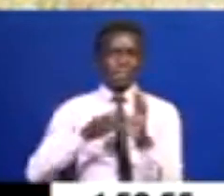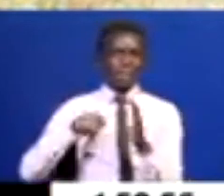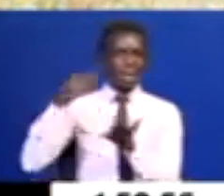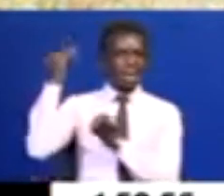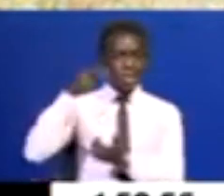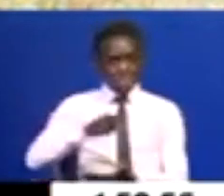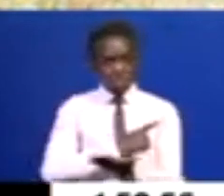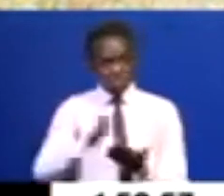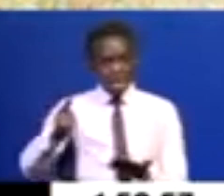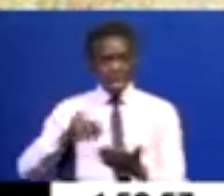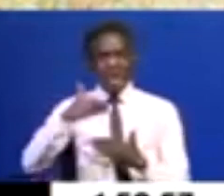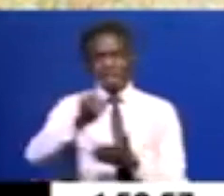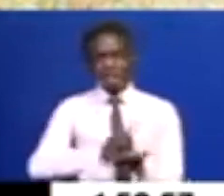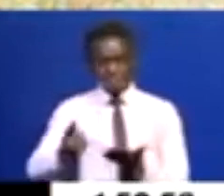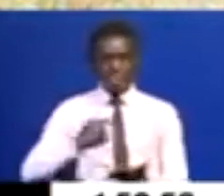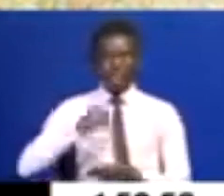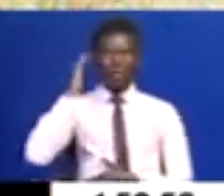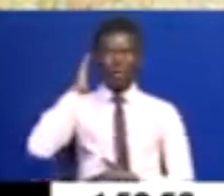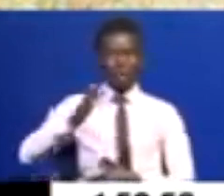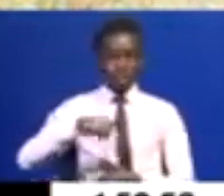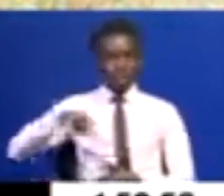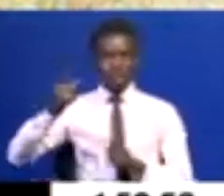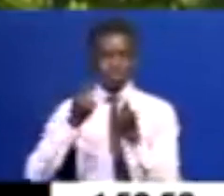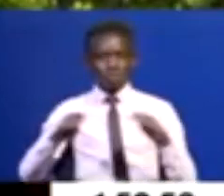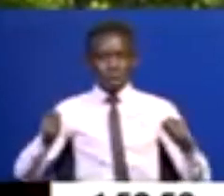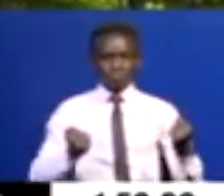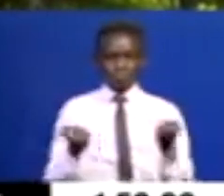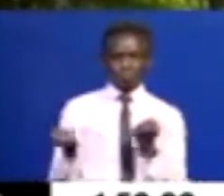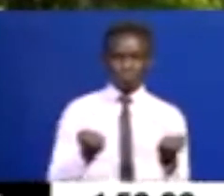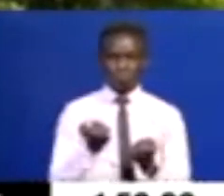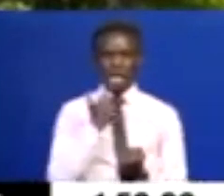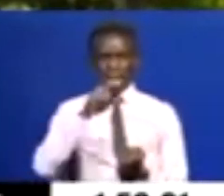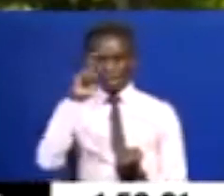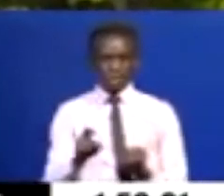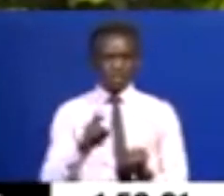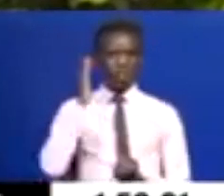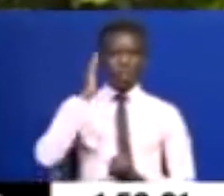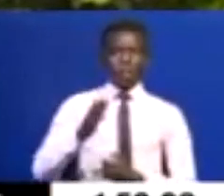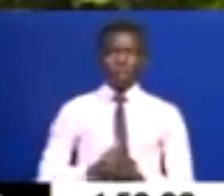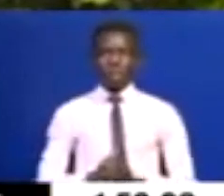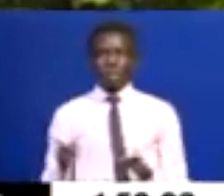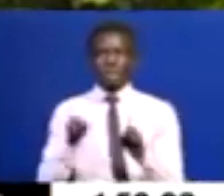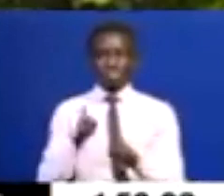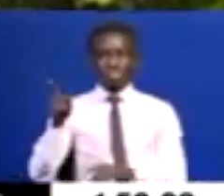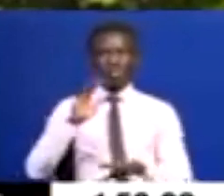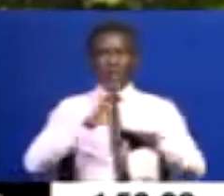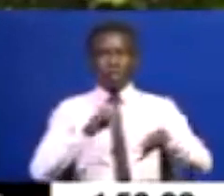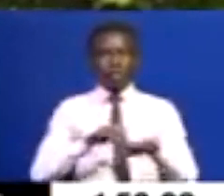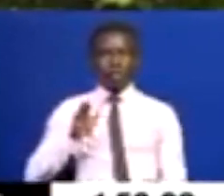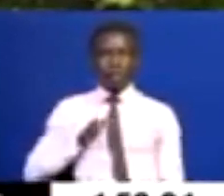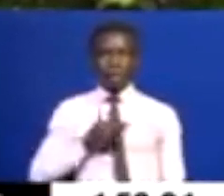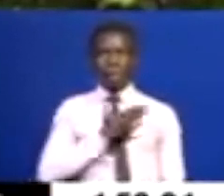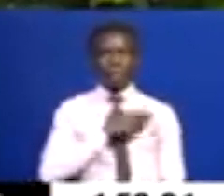wiki hii nayo kuja tena kujaribu kuifanyia majaribio. Sheghu also called out on women to join the sport,